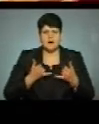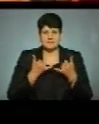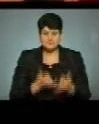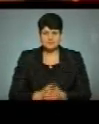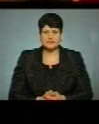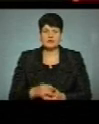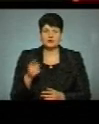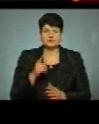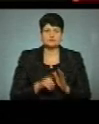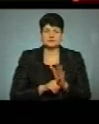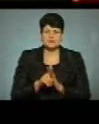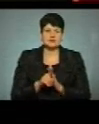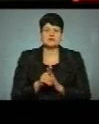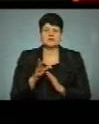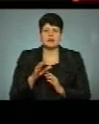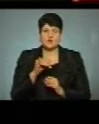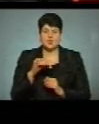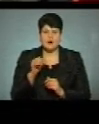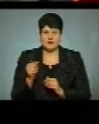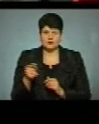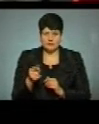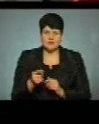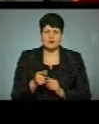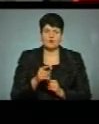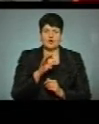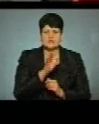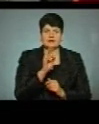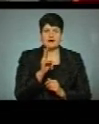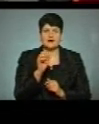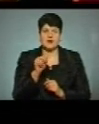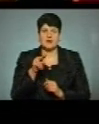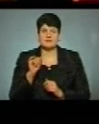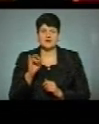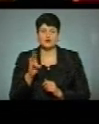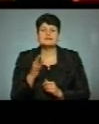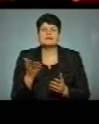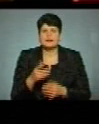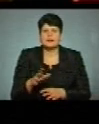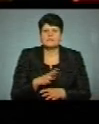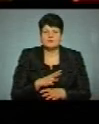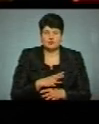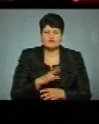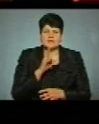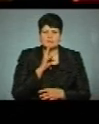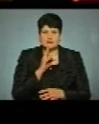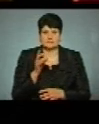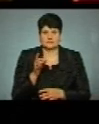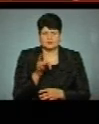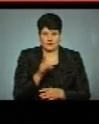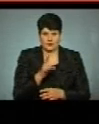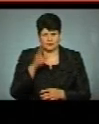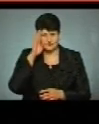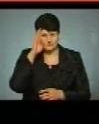Тернопільщина» стартує на ЮА «Тернопіль». Перша серія про Олександра Капіноса. Яким був Герой Небесної Сотні з Кременеччини, дивіться у